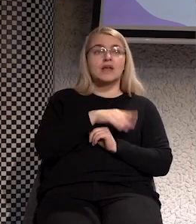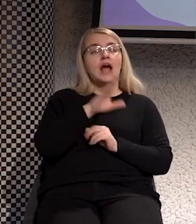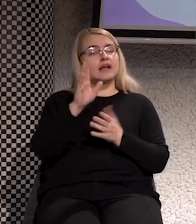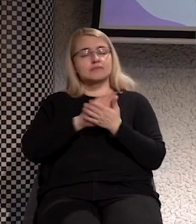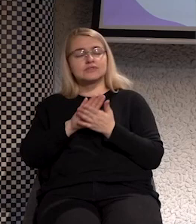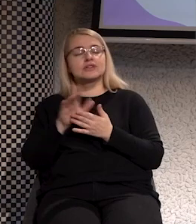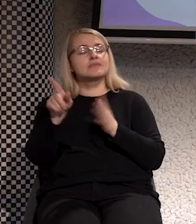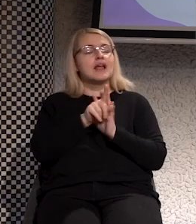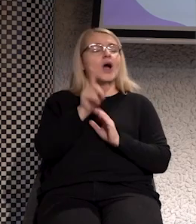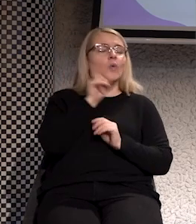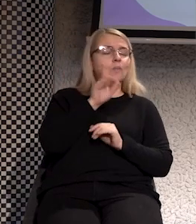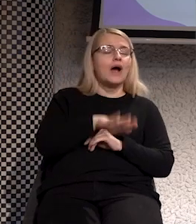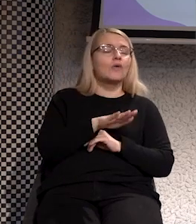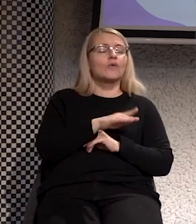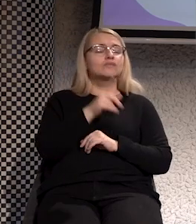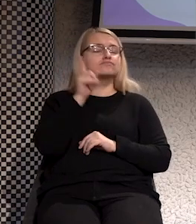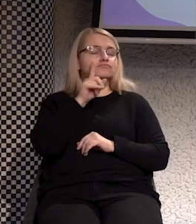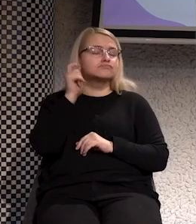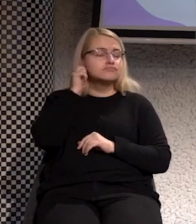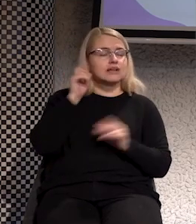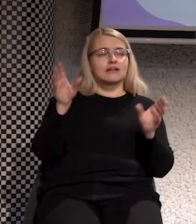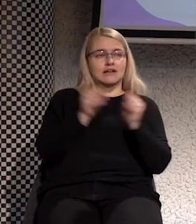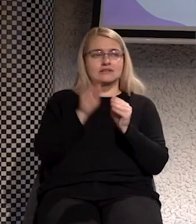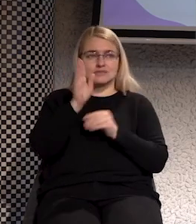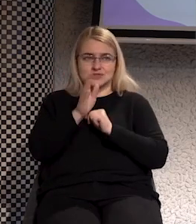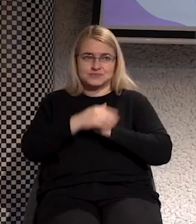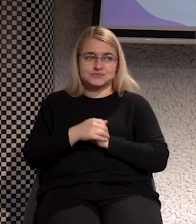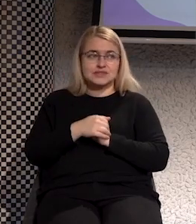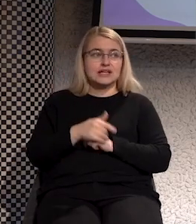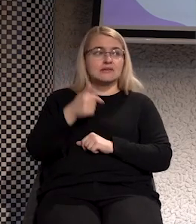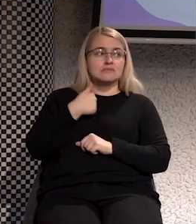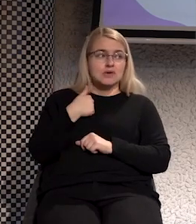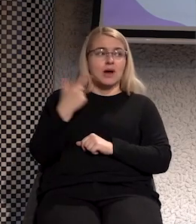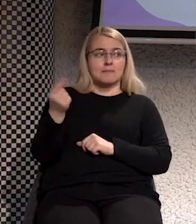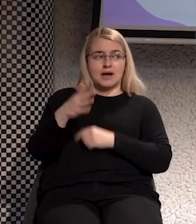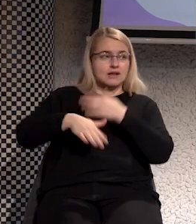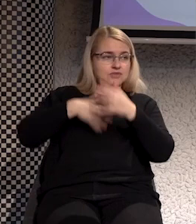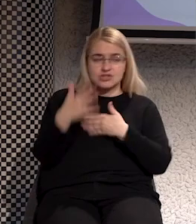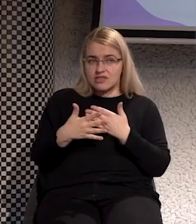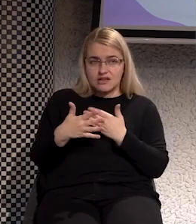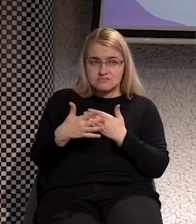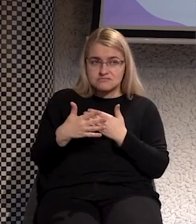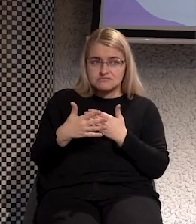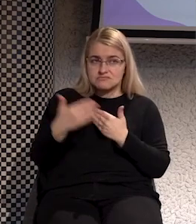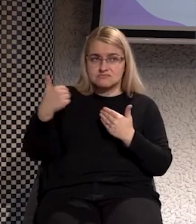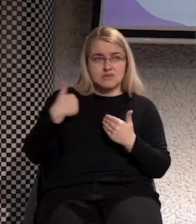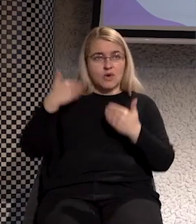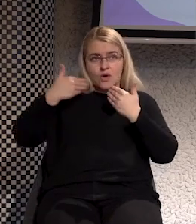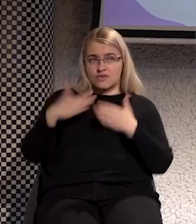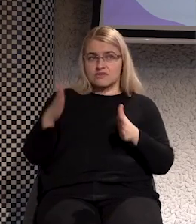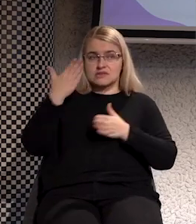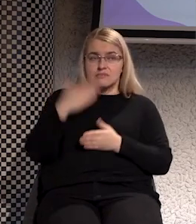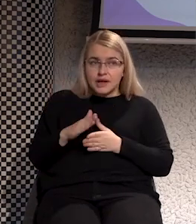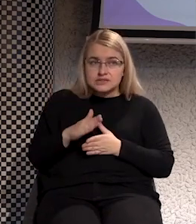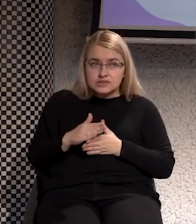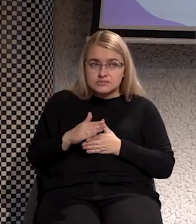kobieta. I miałem takie poczucie, że to, że byliśmy w parze mieszanej z Martyną, było bardzo też otwierające i otwierające pole na nowe refleksje,